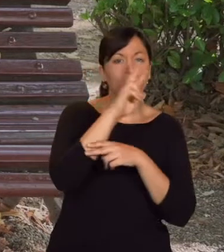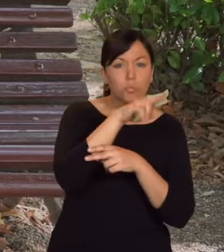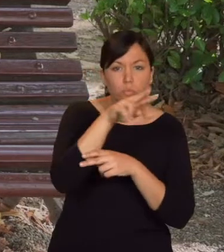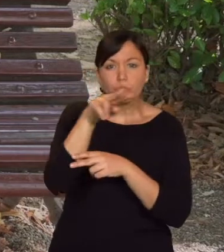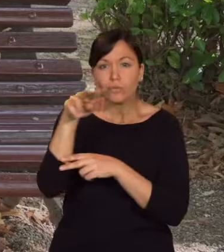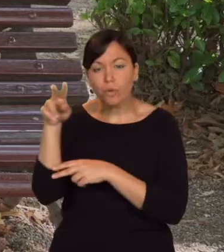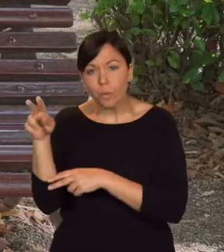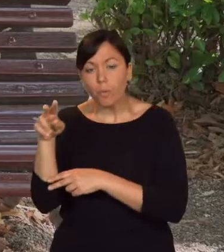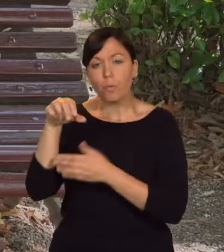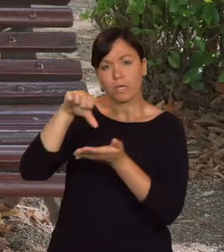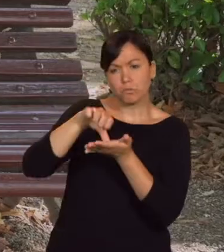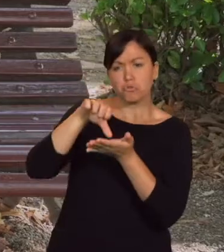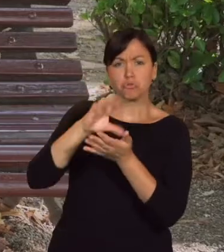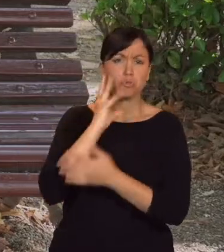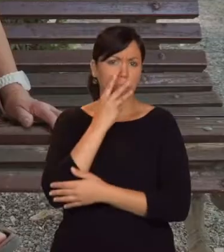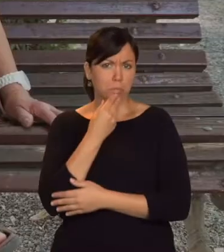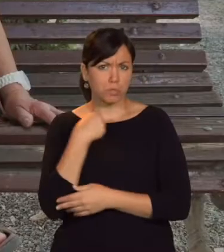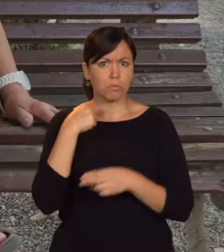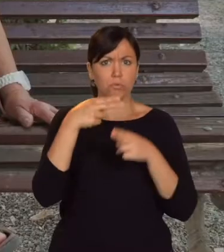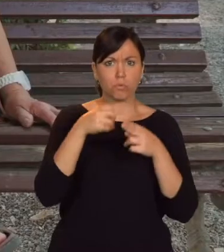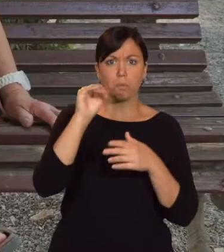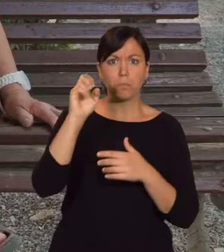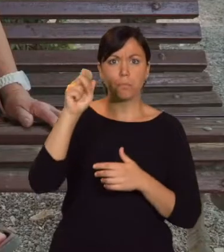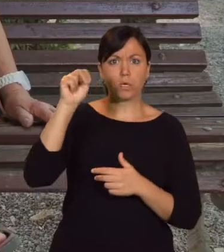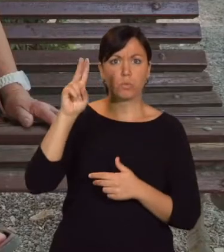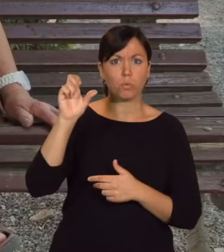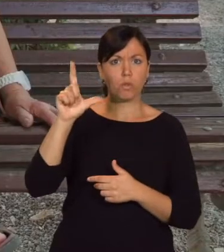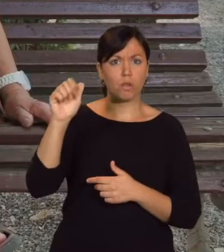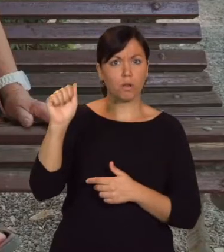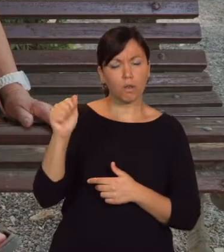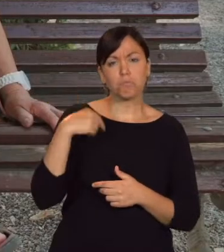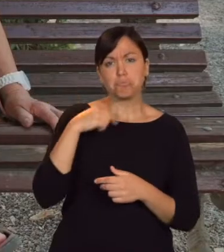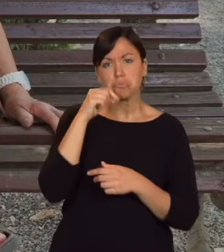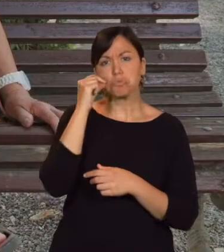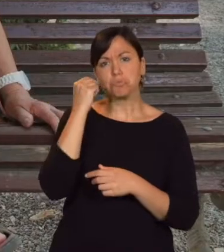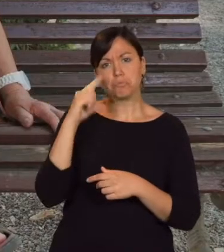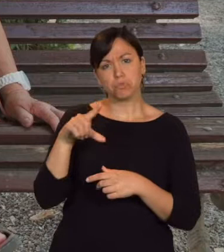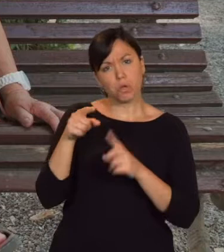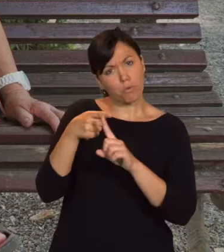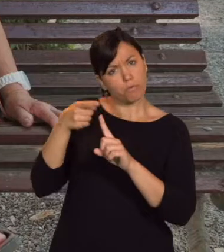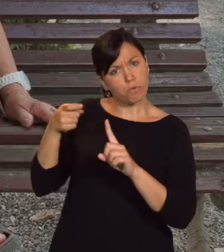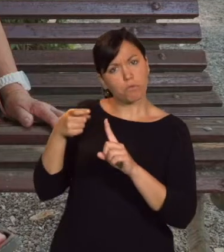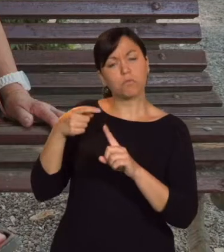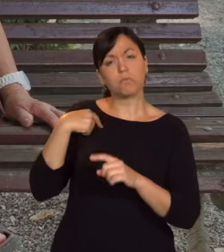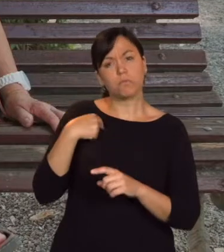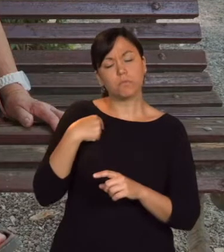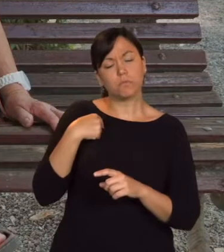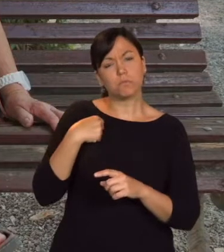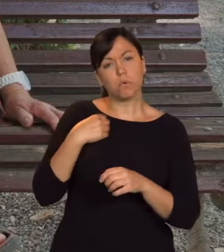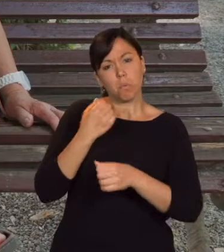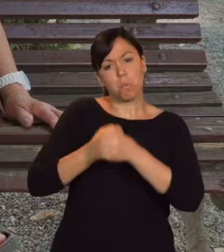museus i la ciutat, que és molt maca. Me llamo Manuela, soy de Girona y